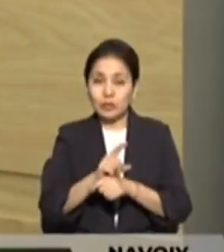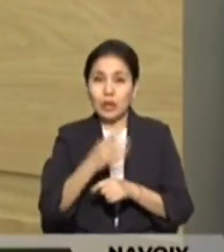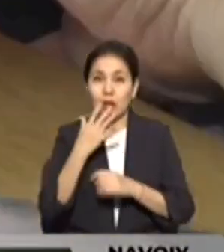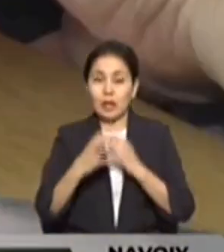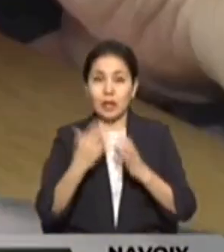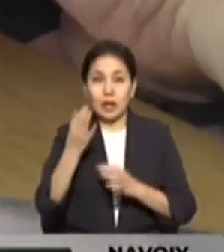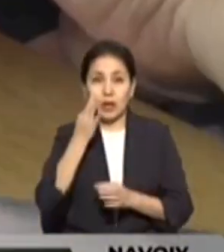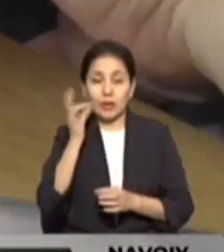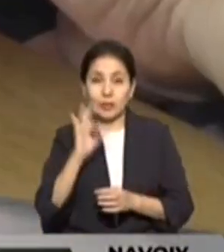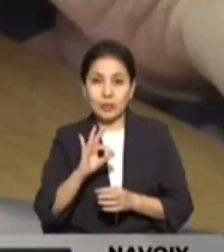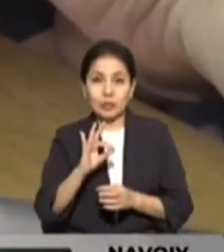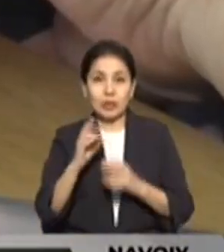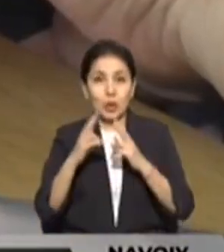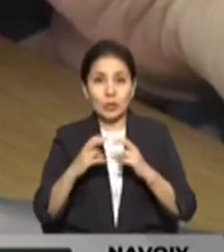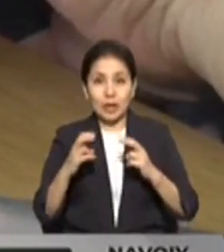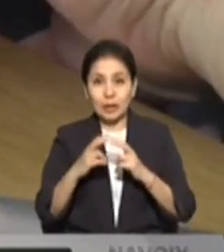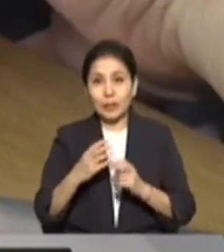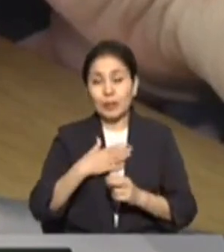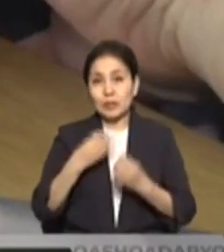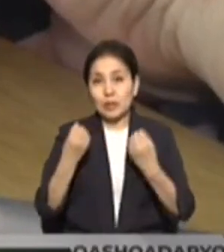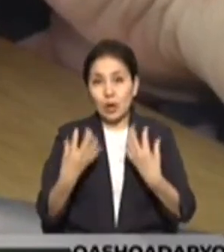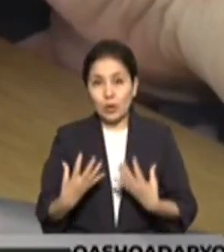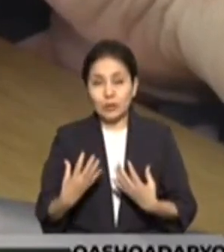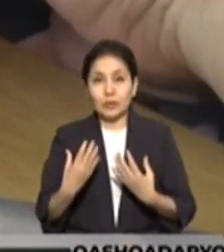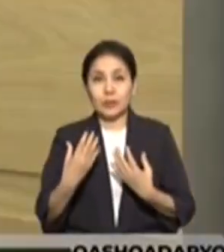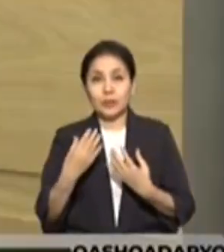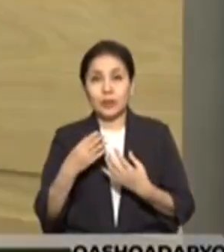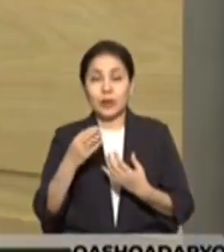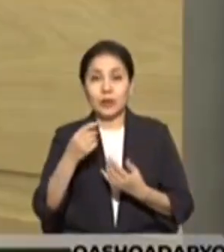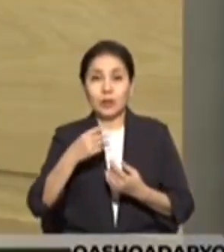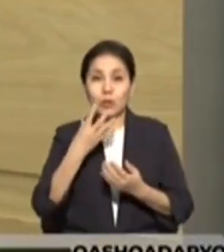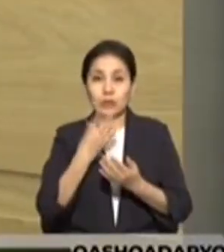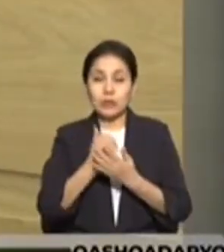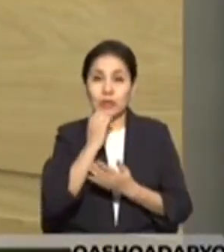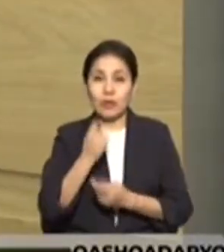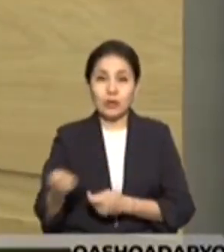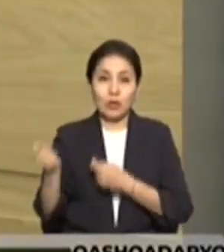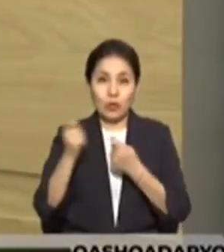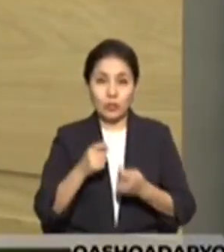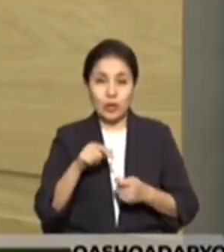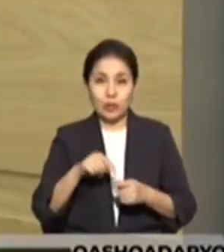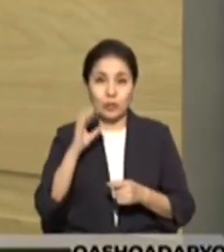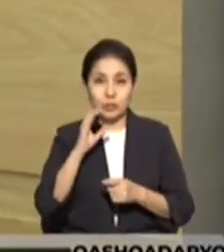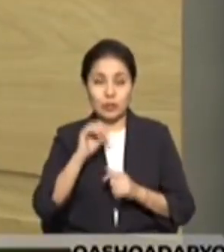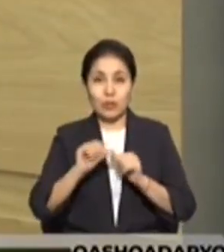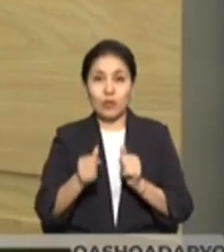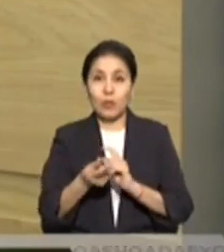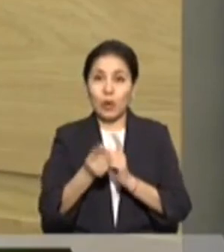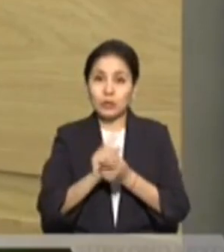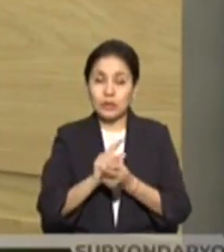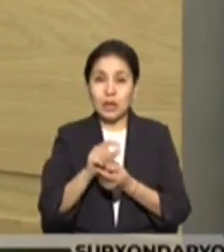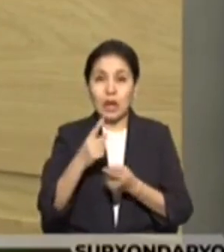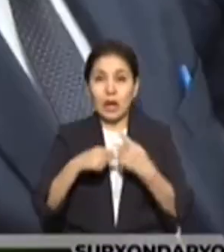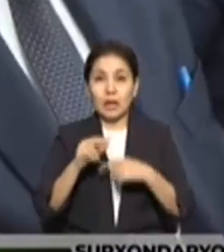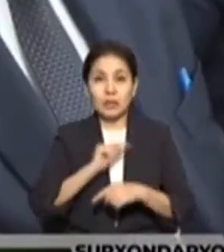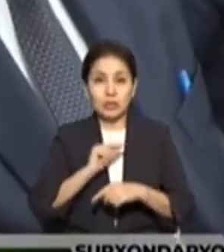xalqaro amaliyot tajribasini o'rganib, bizda o'sha oddiy bir qadoqlash, tovarni O'zbekistonga olib kelib bir formasini o'zgartirish maqsadida ham qayta ishlashga